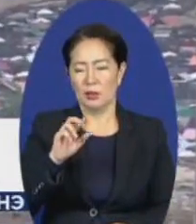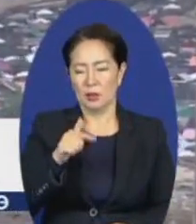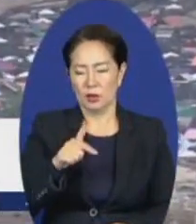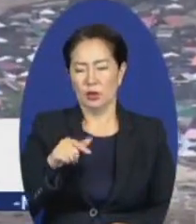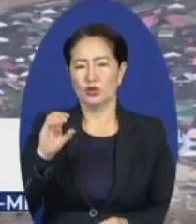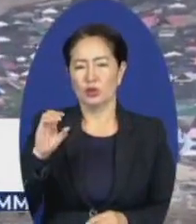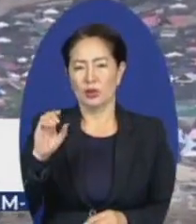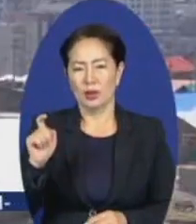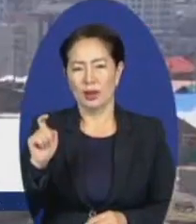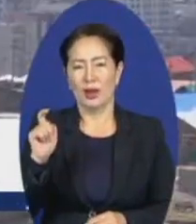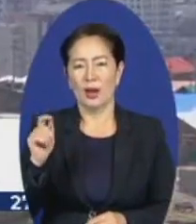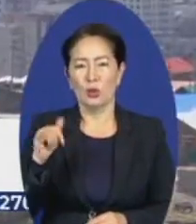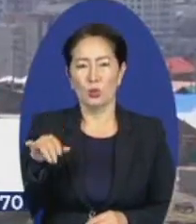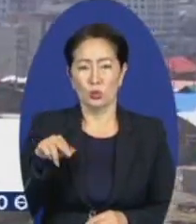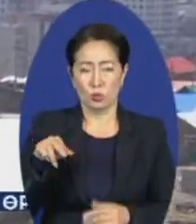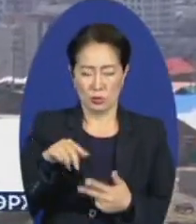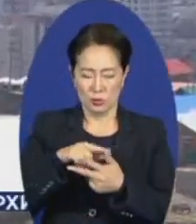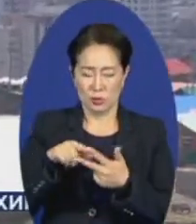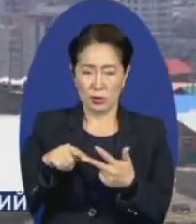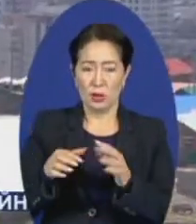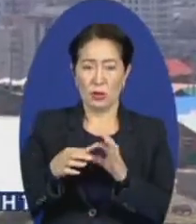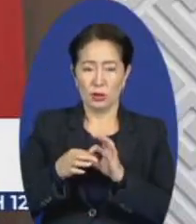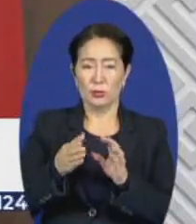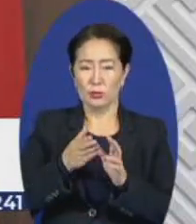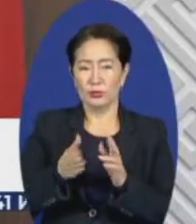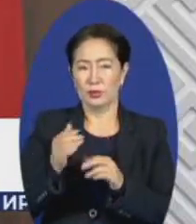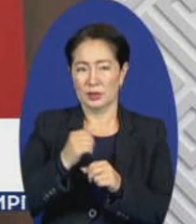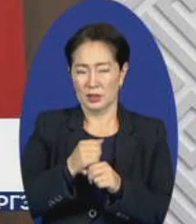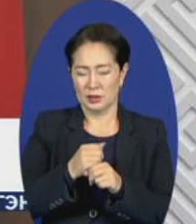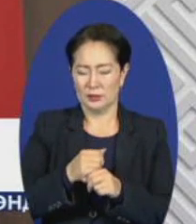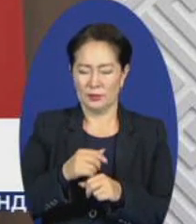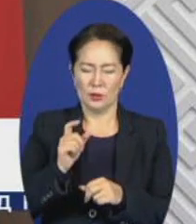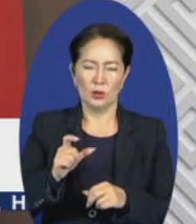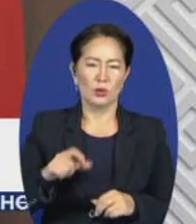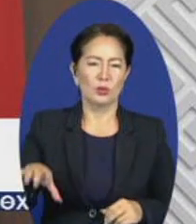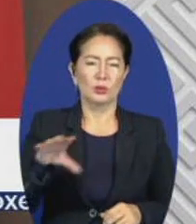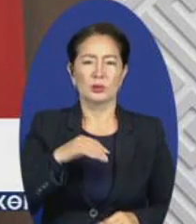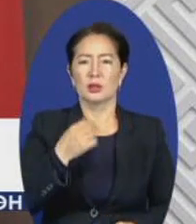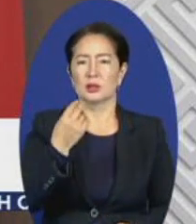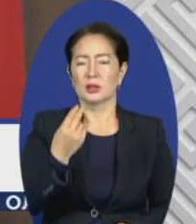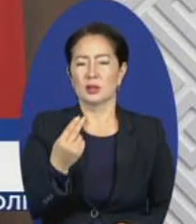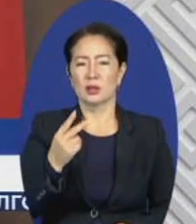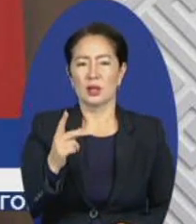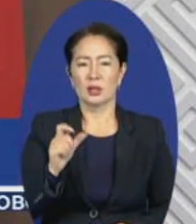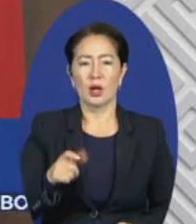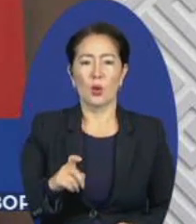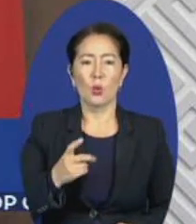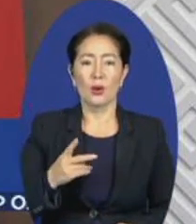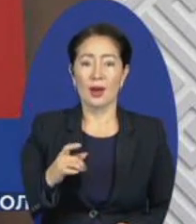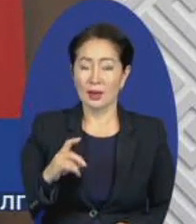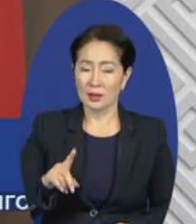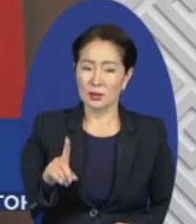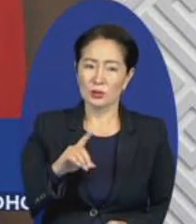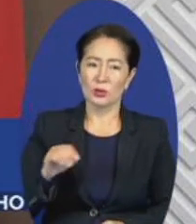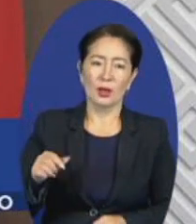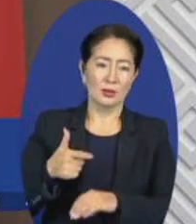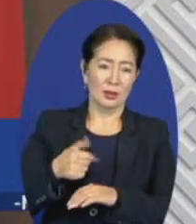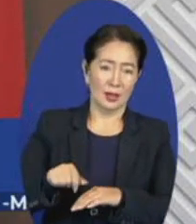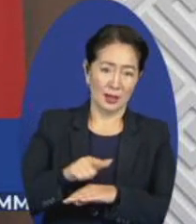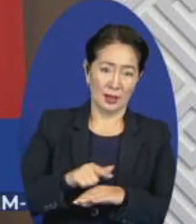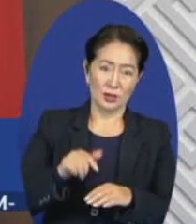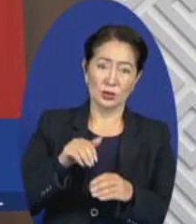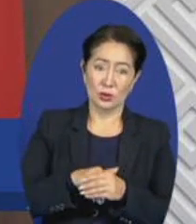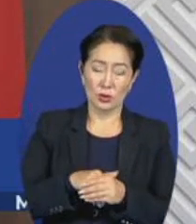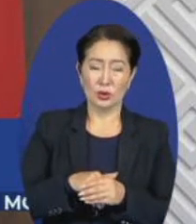Сонгой Архан, Хан Уул дүүргийн газар нутгийг дамнан хэрэгжүүлэхээр ажиллаж байна. Ард түмний цэцэрлэг төрөлд нийтдээ 600 гаруй гадалбай тамрах